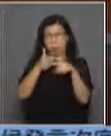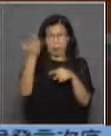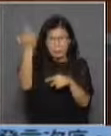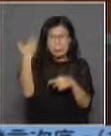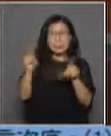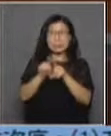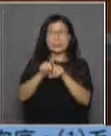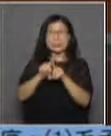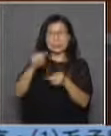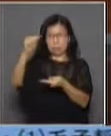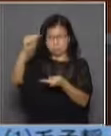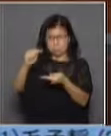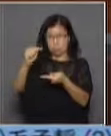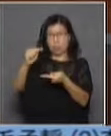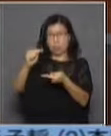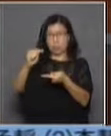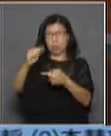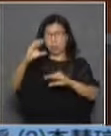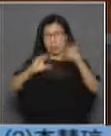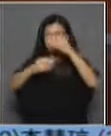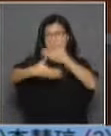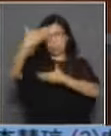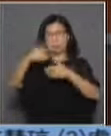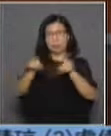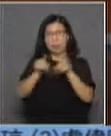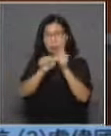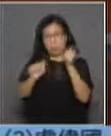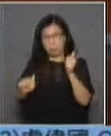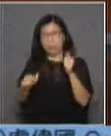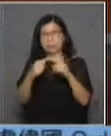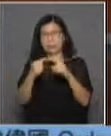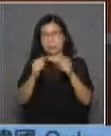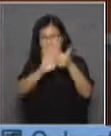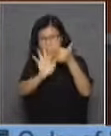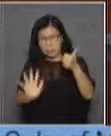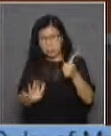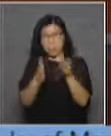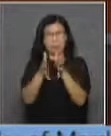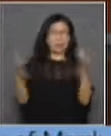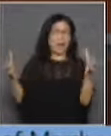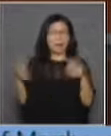短裝事件嘅委員啦。如果你講影響性之大，